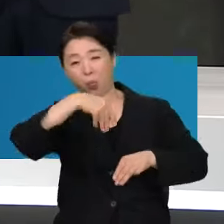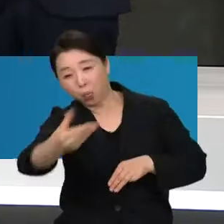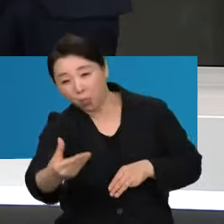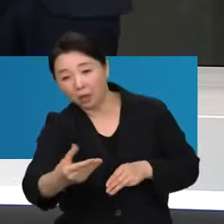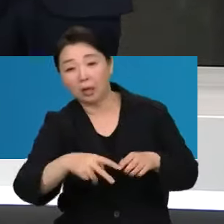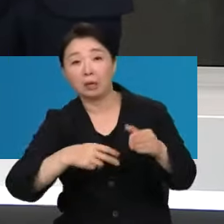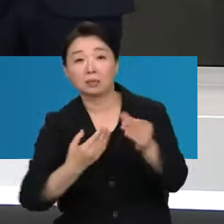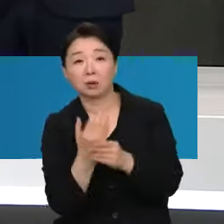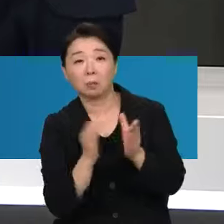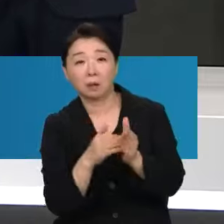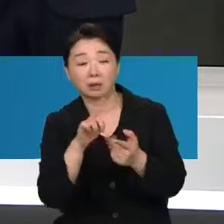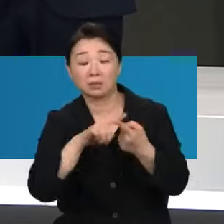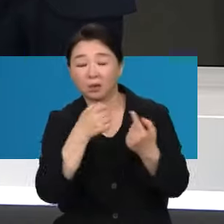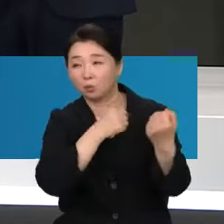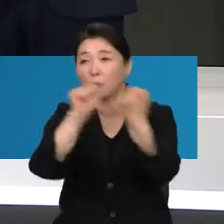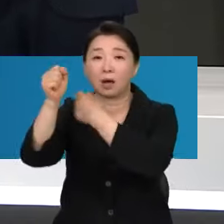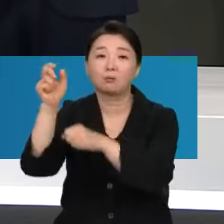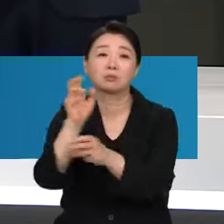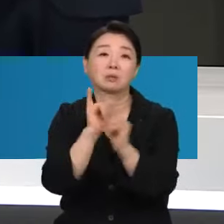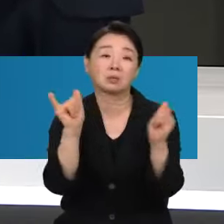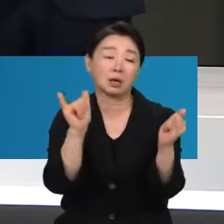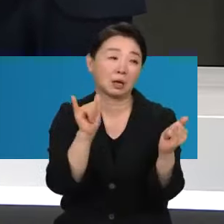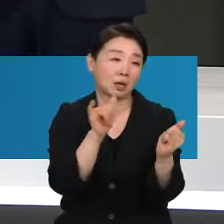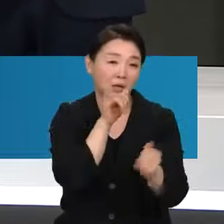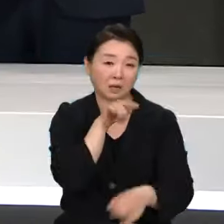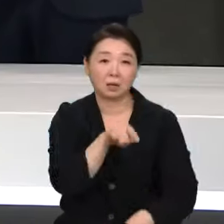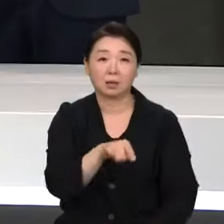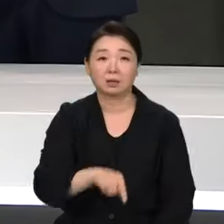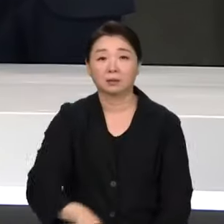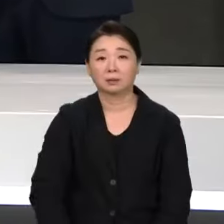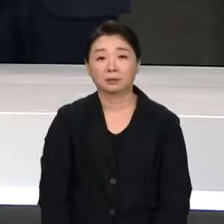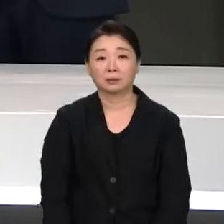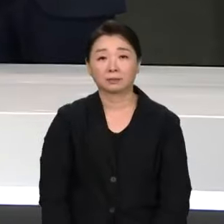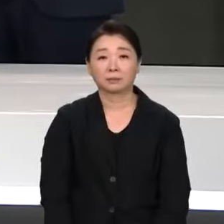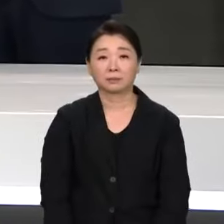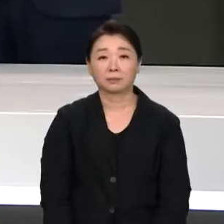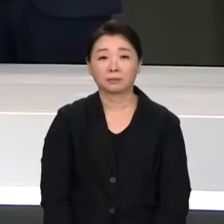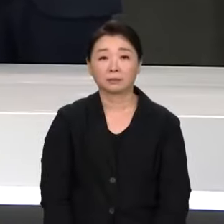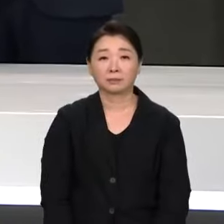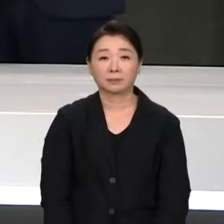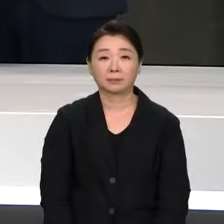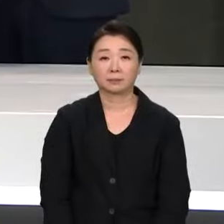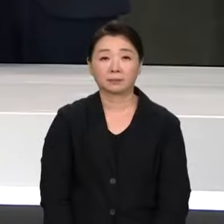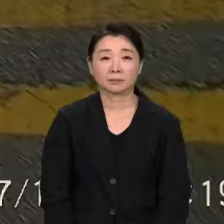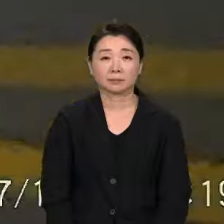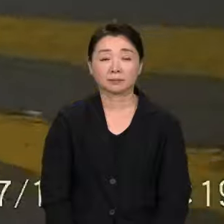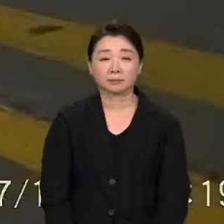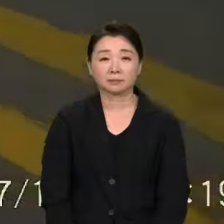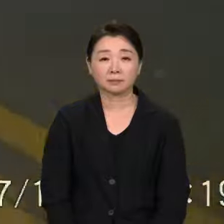내고도 그대로 도망쳐버린 운전자까지 나타났습니다. 구석찬 기자가 취재했습니다.